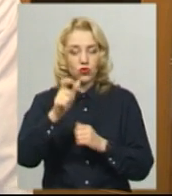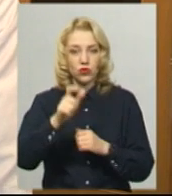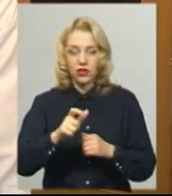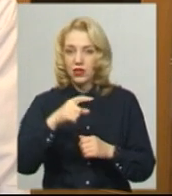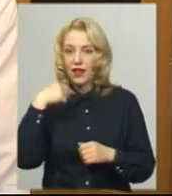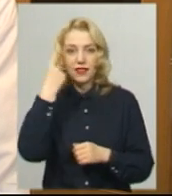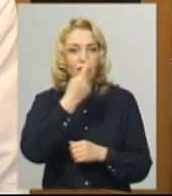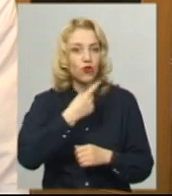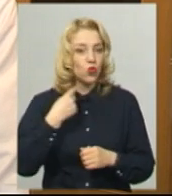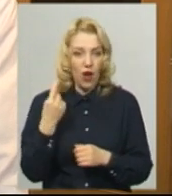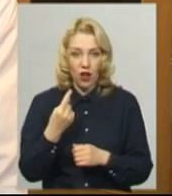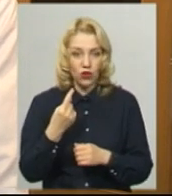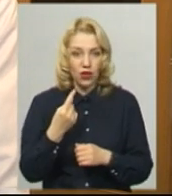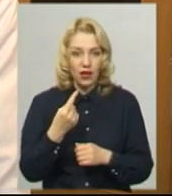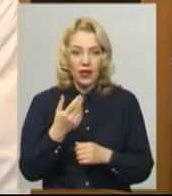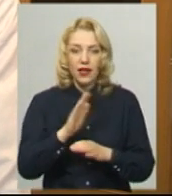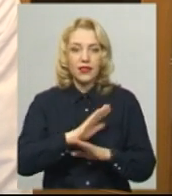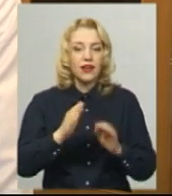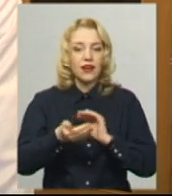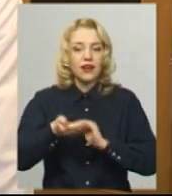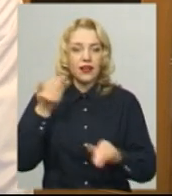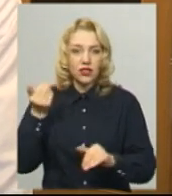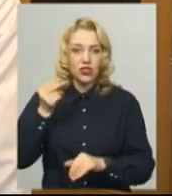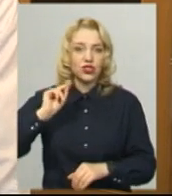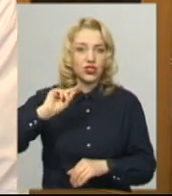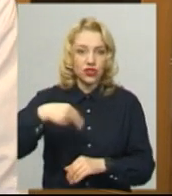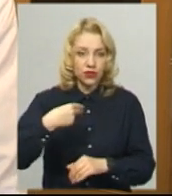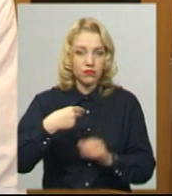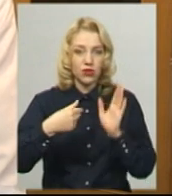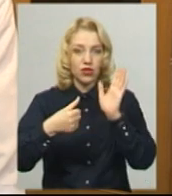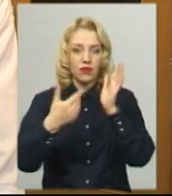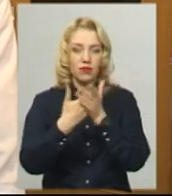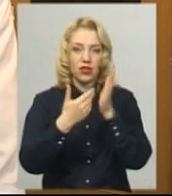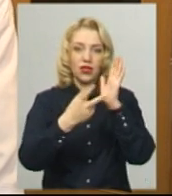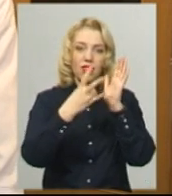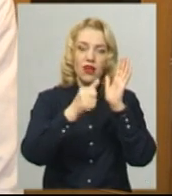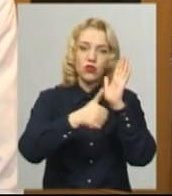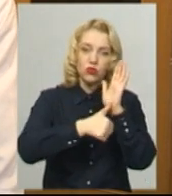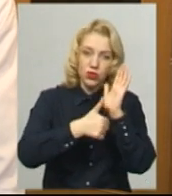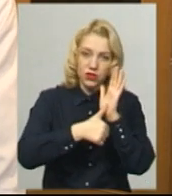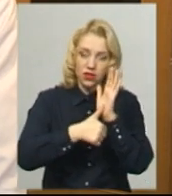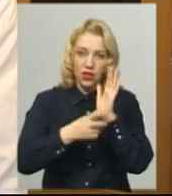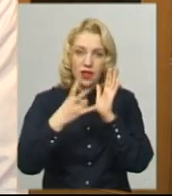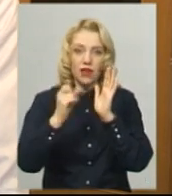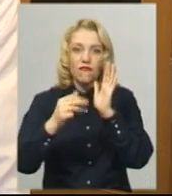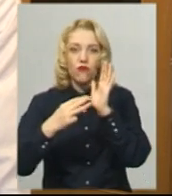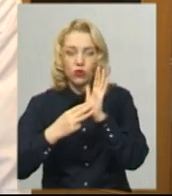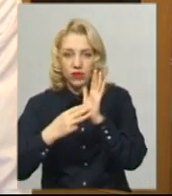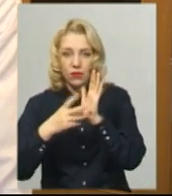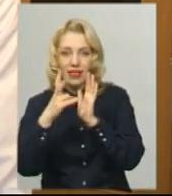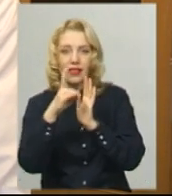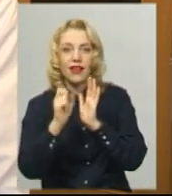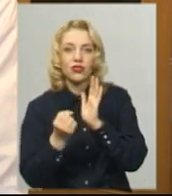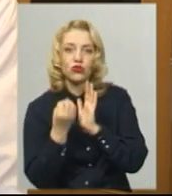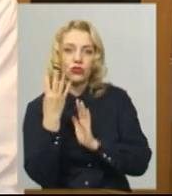індивідуально, не раніше, ніж на 6-й, 8-й, а то й 14-й день від